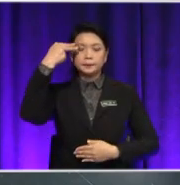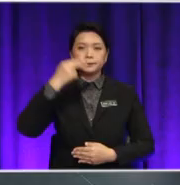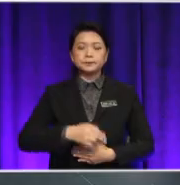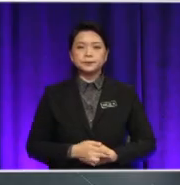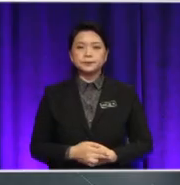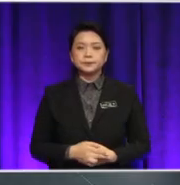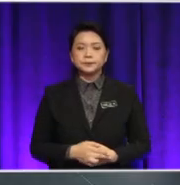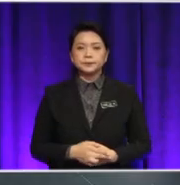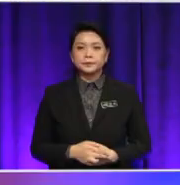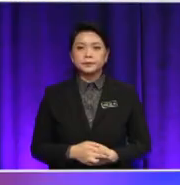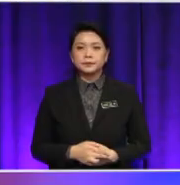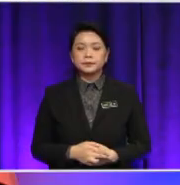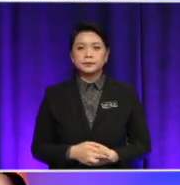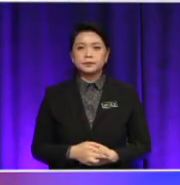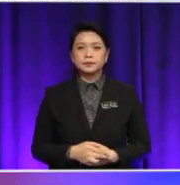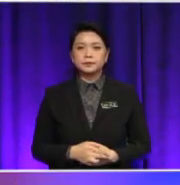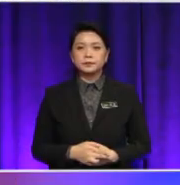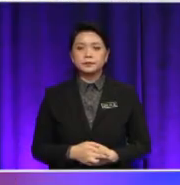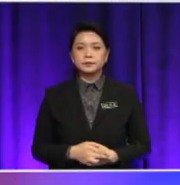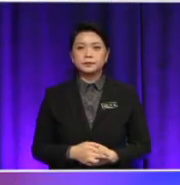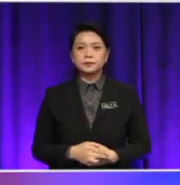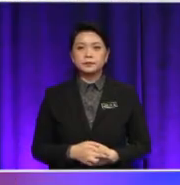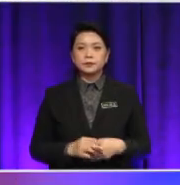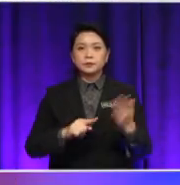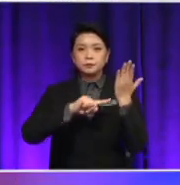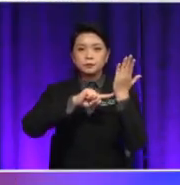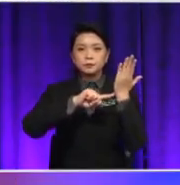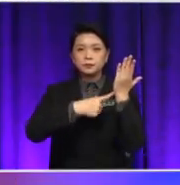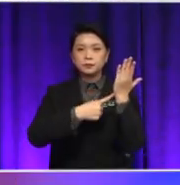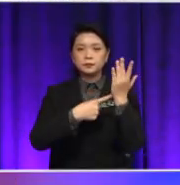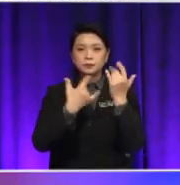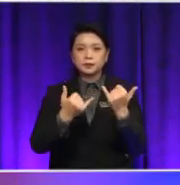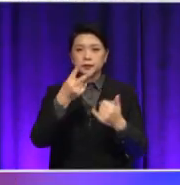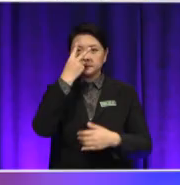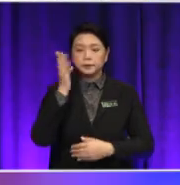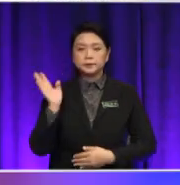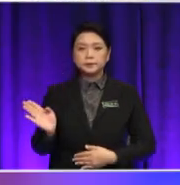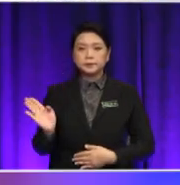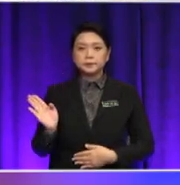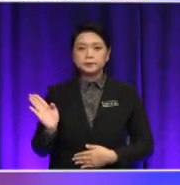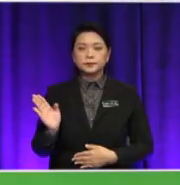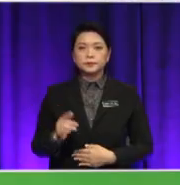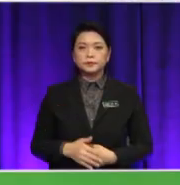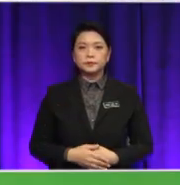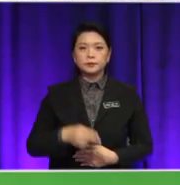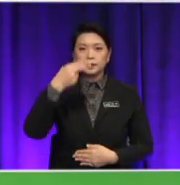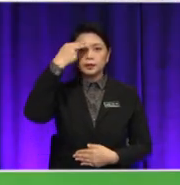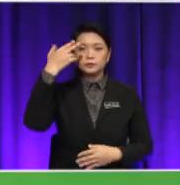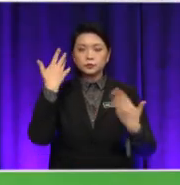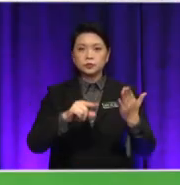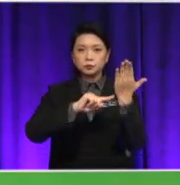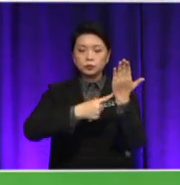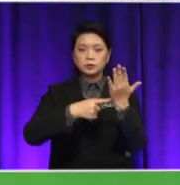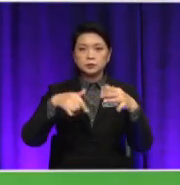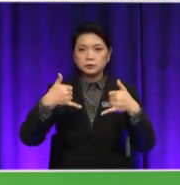dah whistle permulaan sudah pun ditiup oleh pengadil kita. Itu dia, ha, Ali pas pada Hakim. Hakim membawa